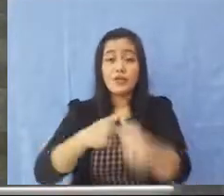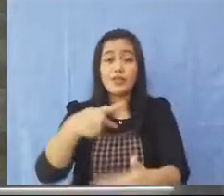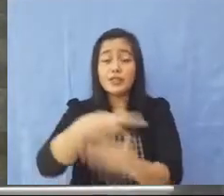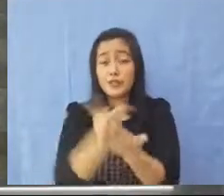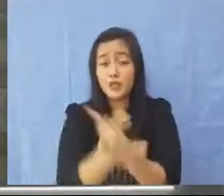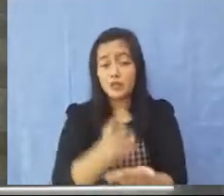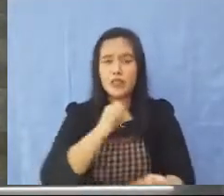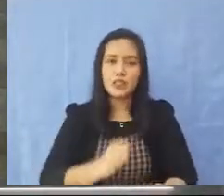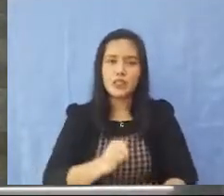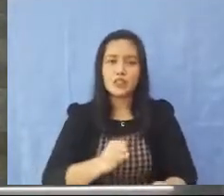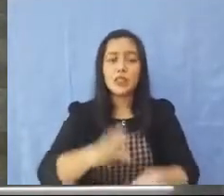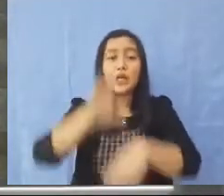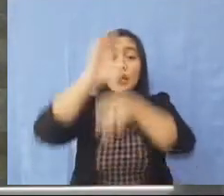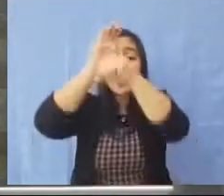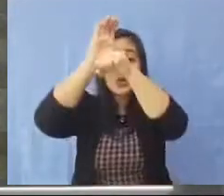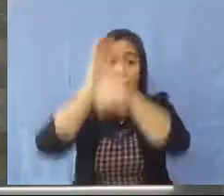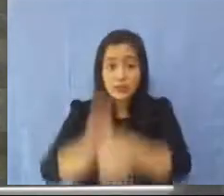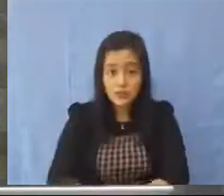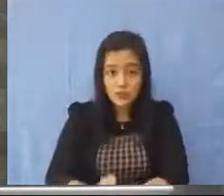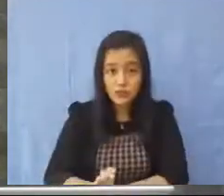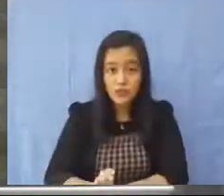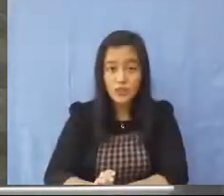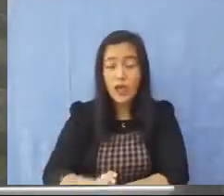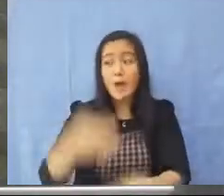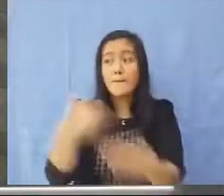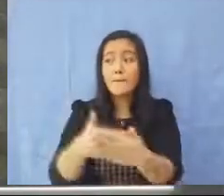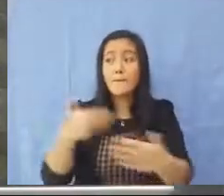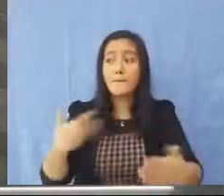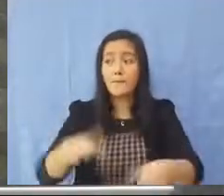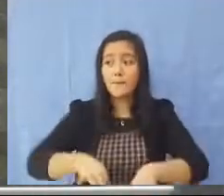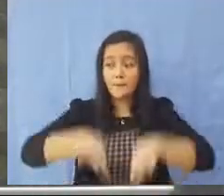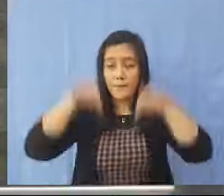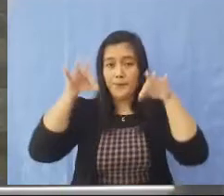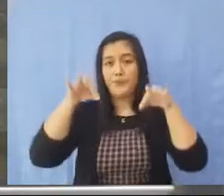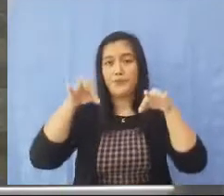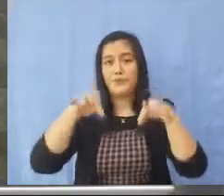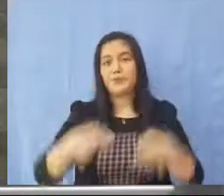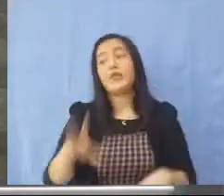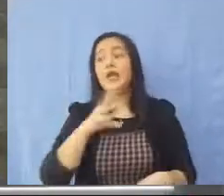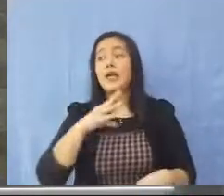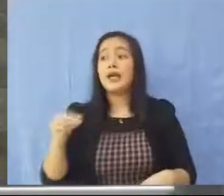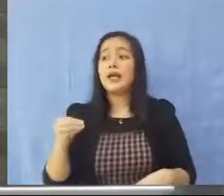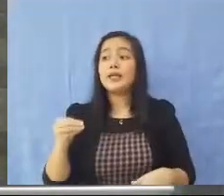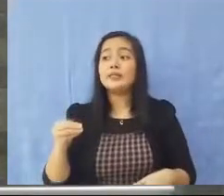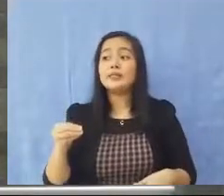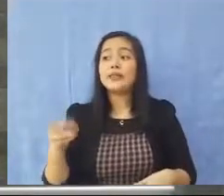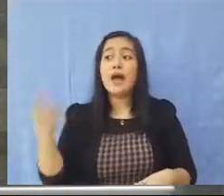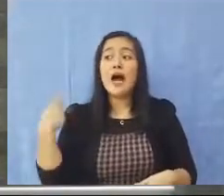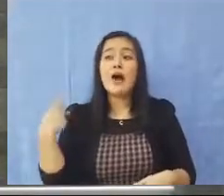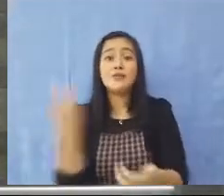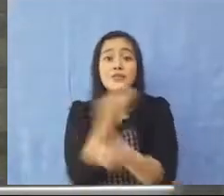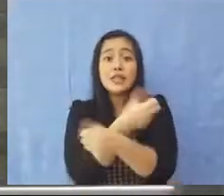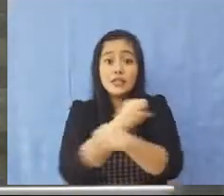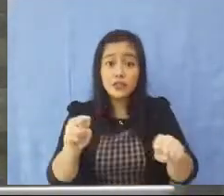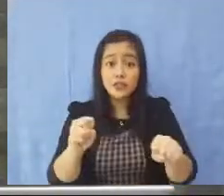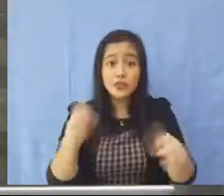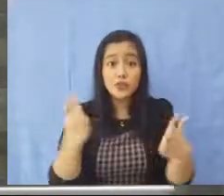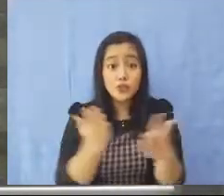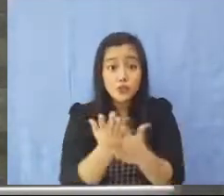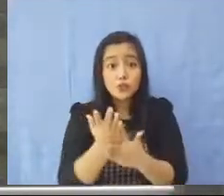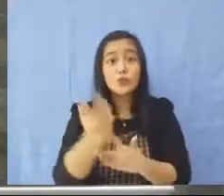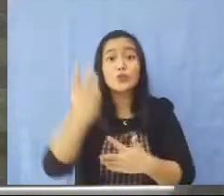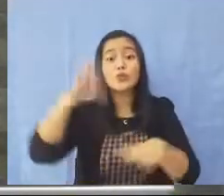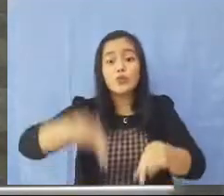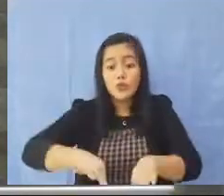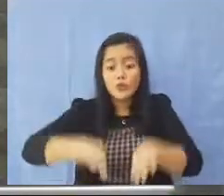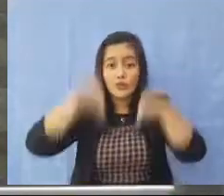Nandiyan yung conditions before the flood. Andiyan din yung salvation through the flood. Through flood.